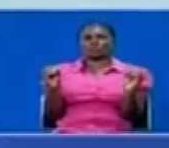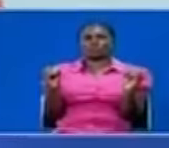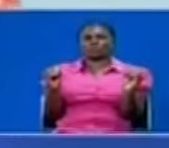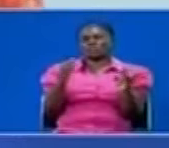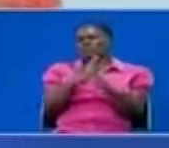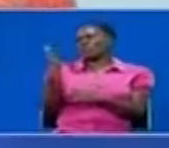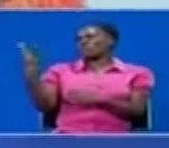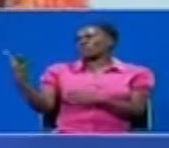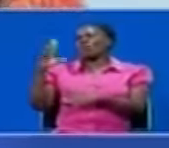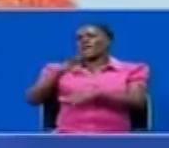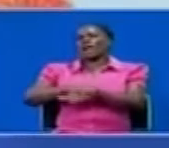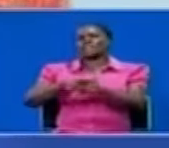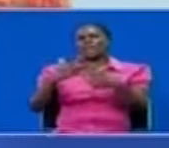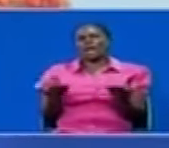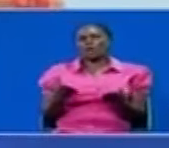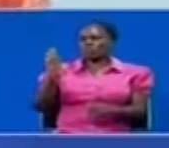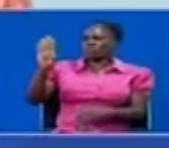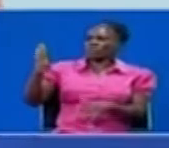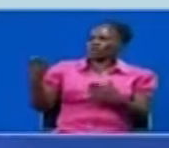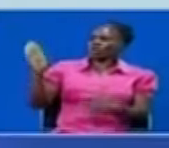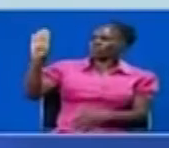4 alipata D minus.